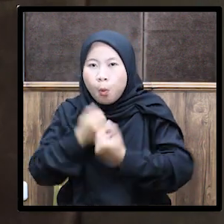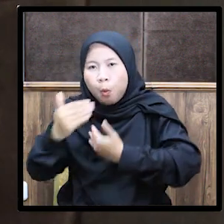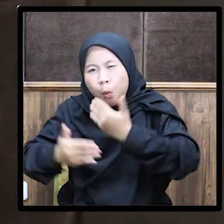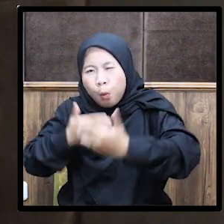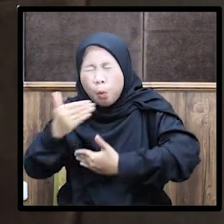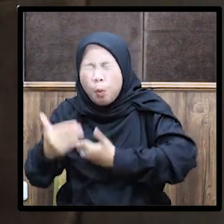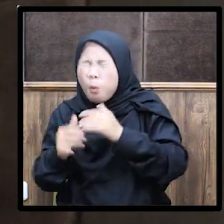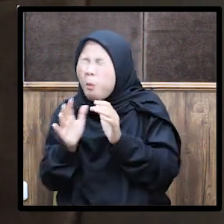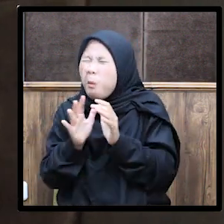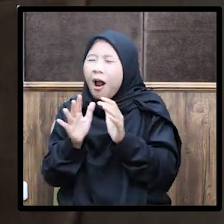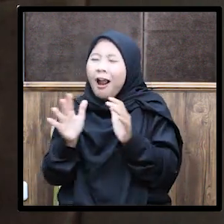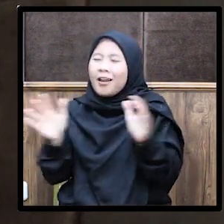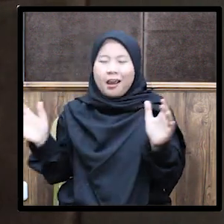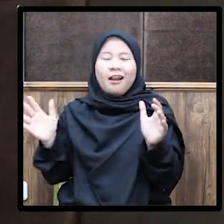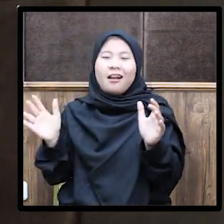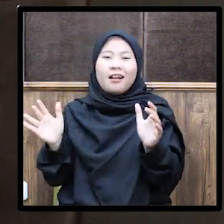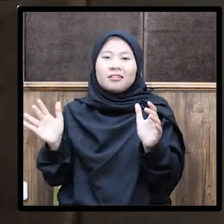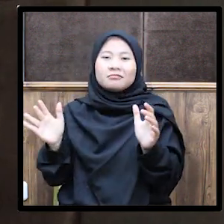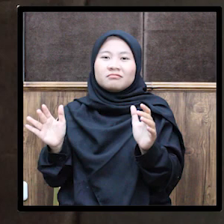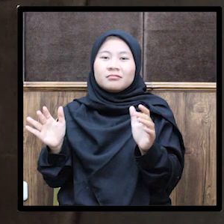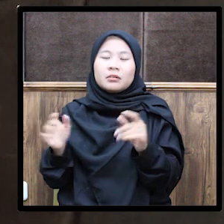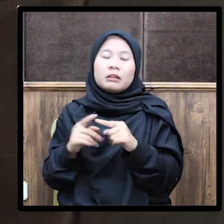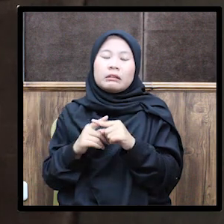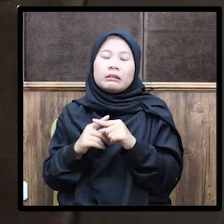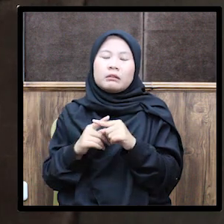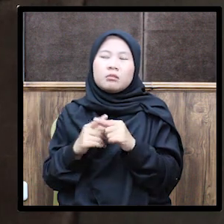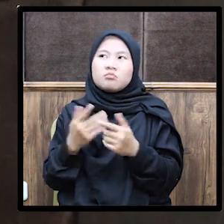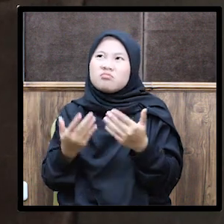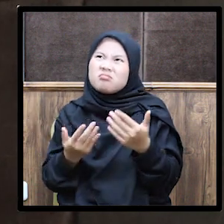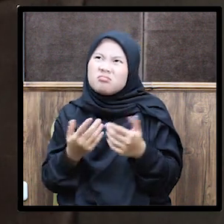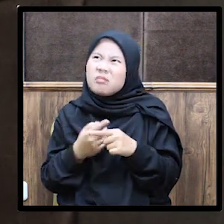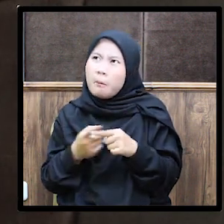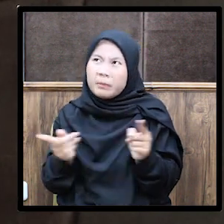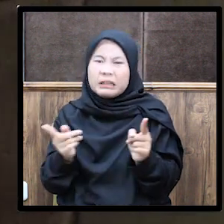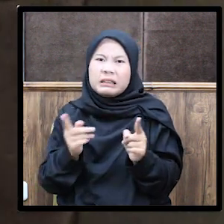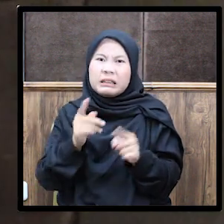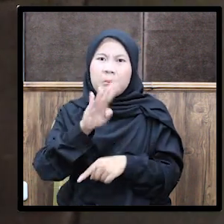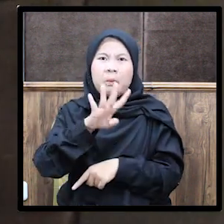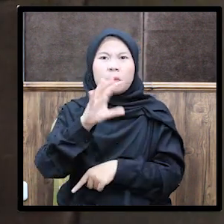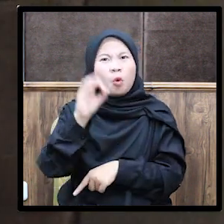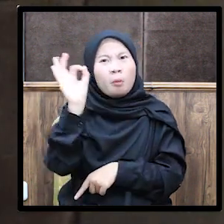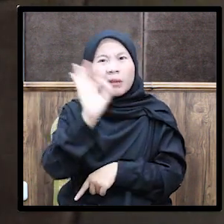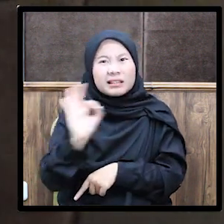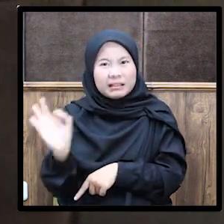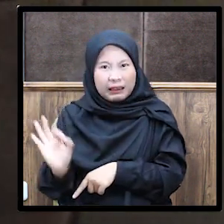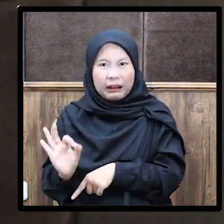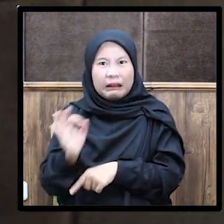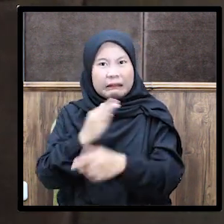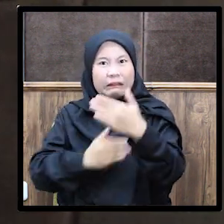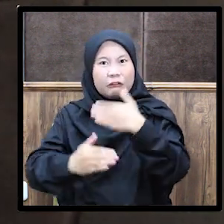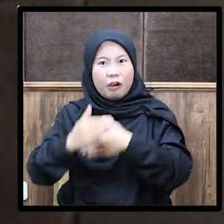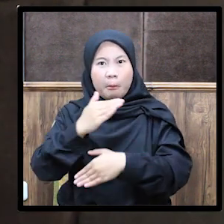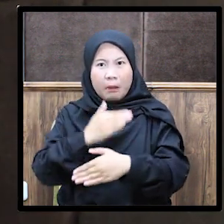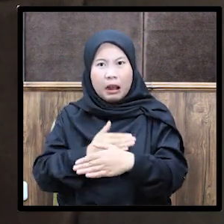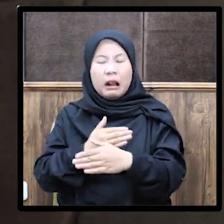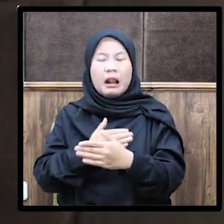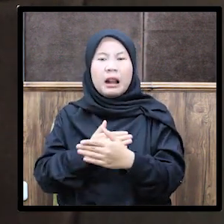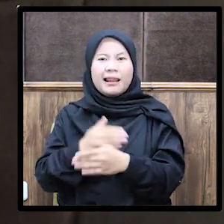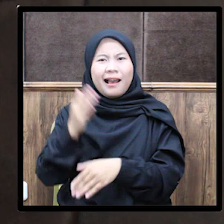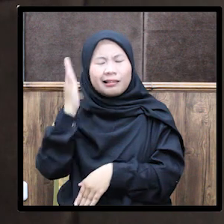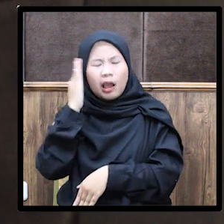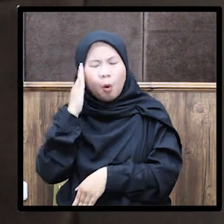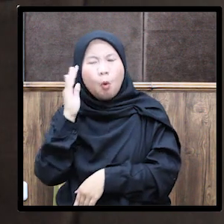difabel terdaftar sebagai pemilih begitu, hanya sekitar 40% dari mereka yang tahu betul bahwa